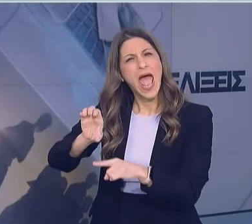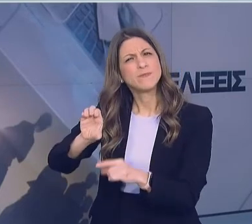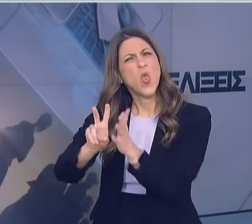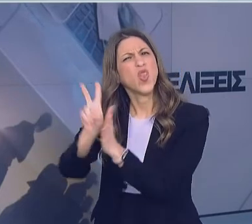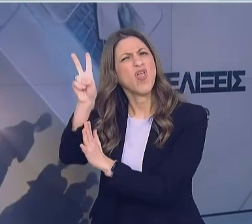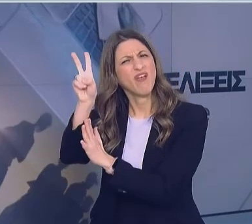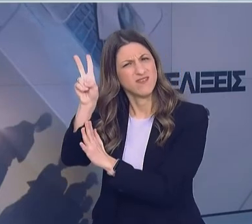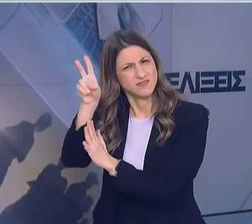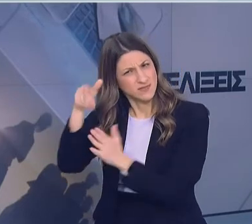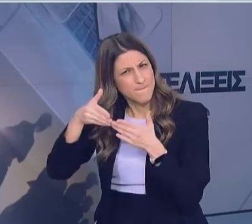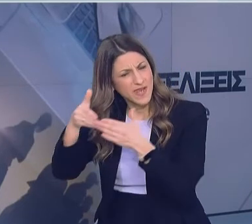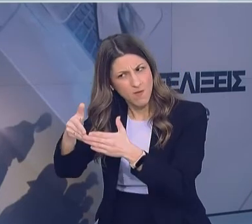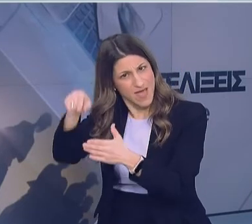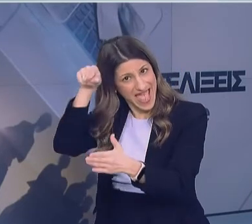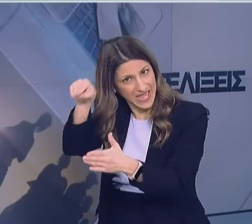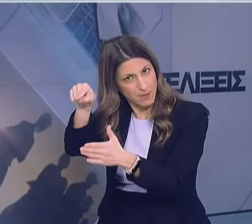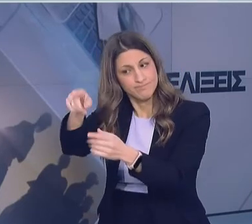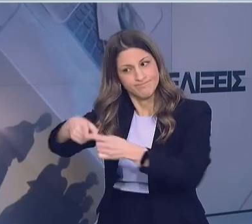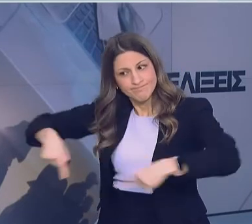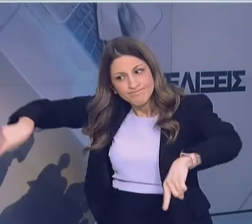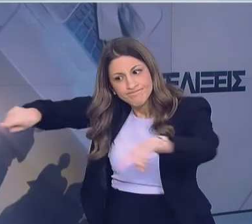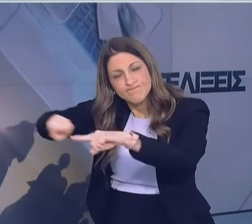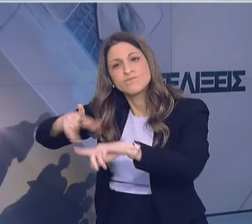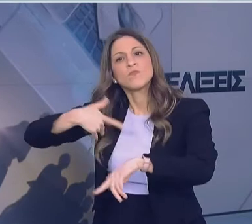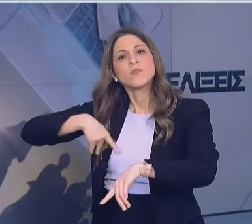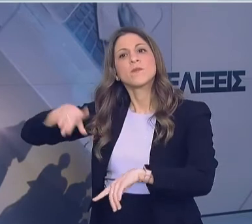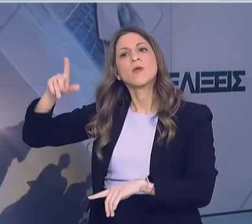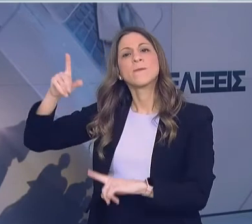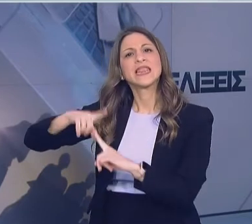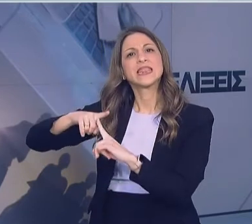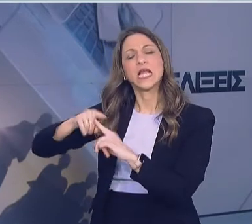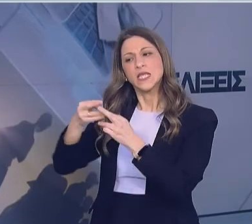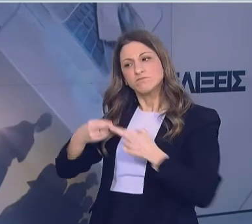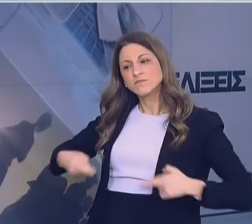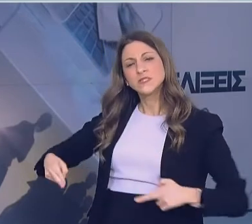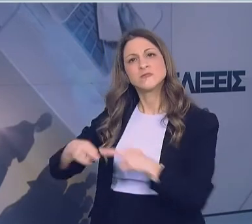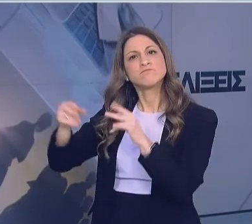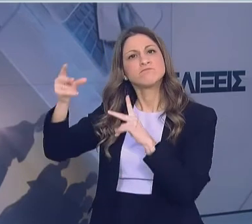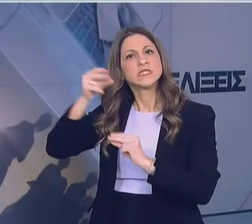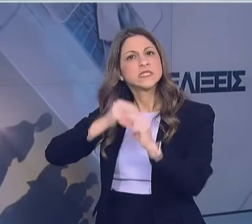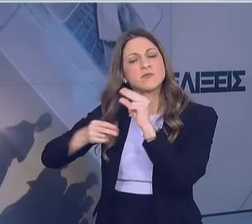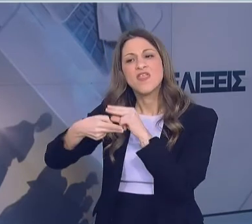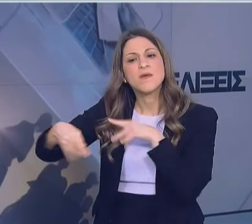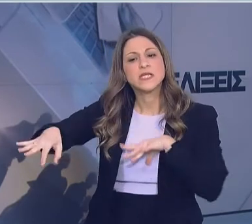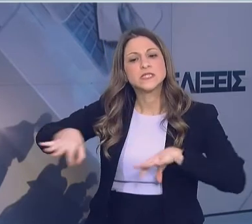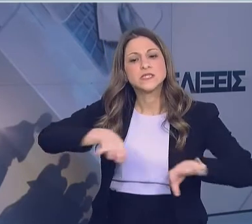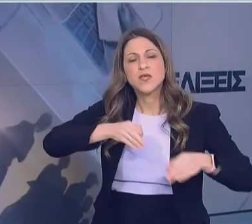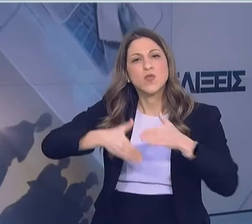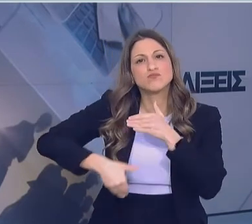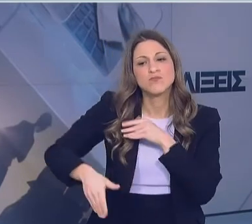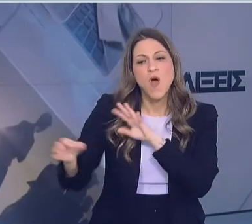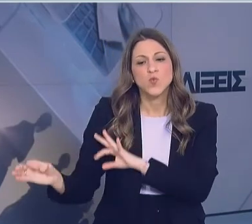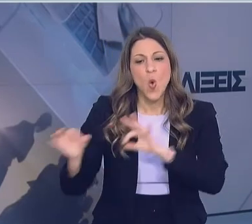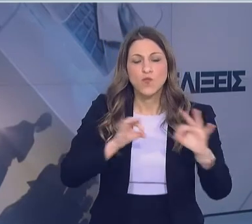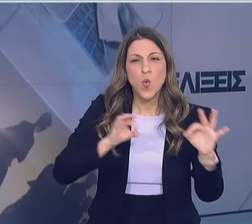δέσει. Πραγματοποιήθηκε η αναγκαία, η βασική τεχνική σύσκεψη εφαρμογής που αφορά στο ειδικό σχέδιο με όλους